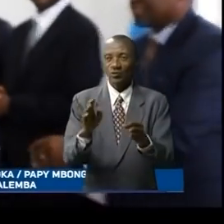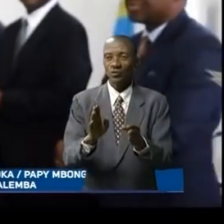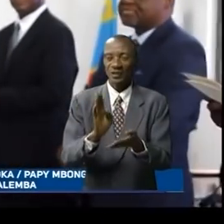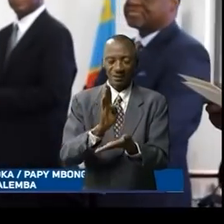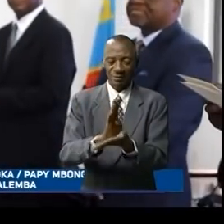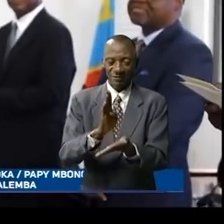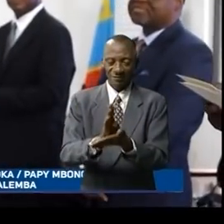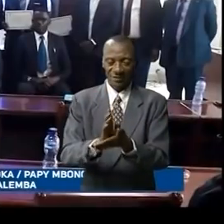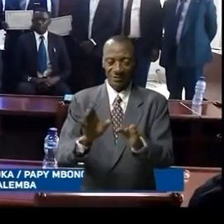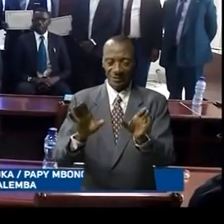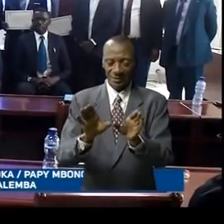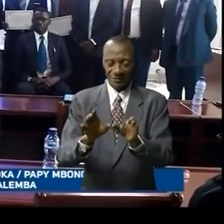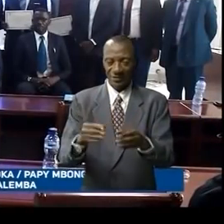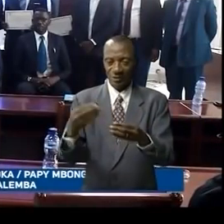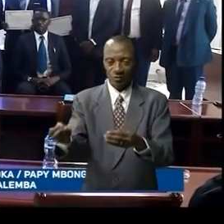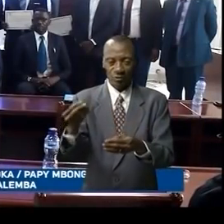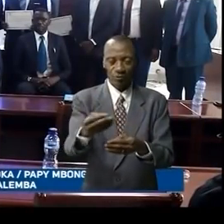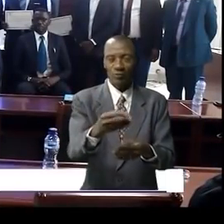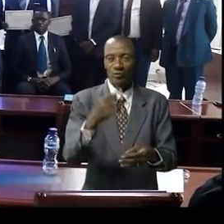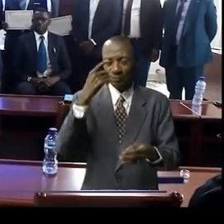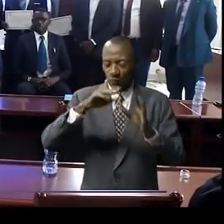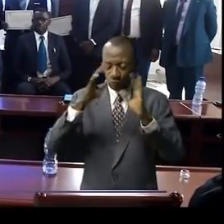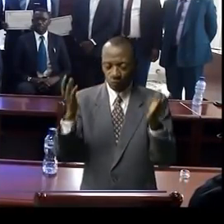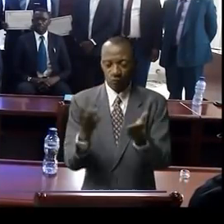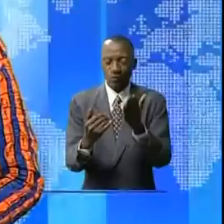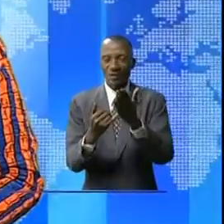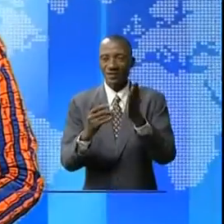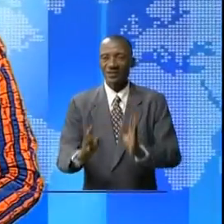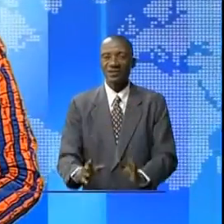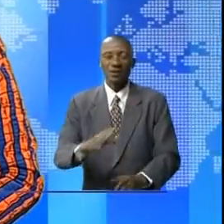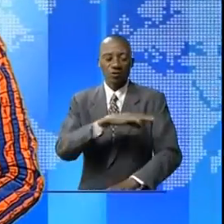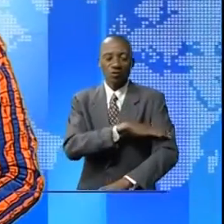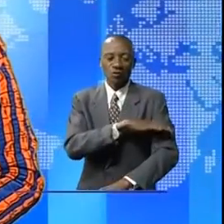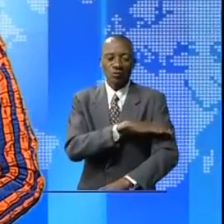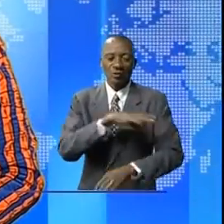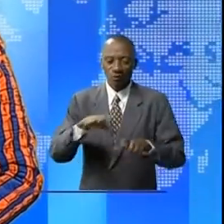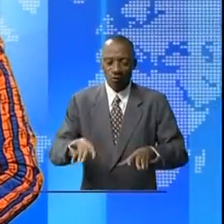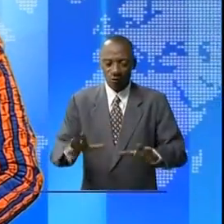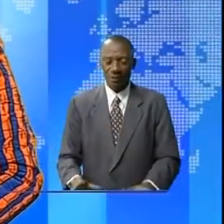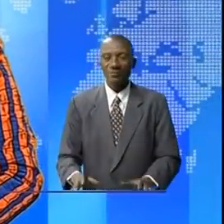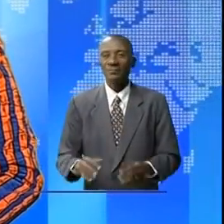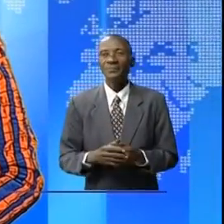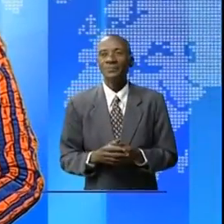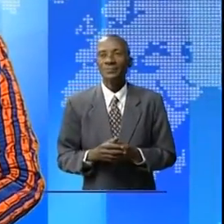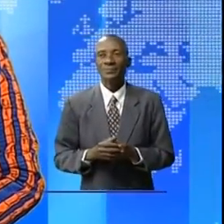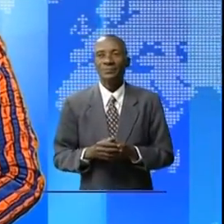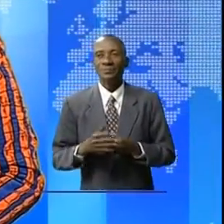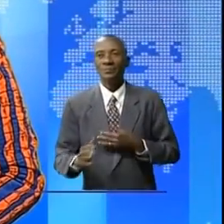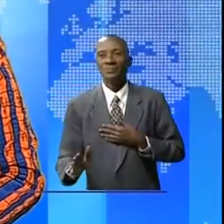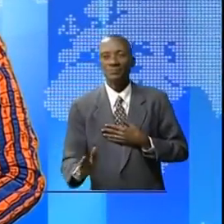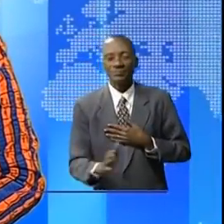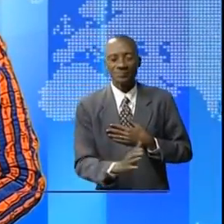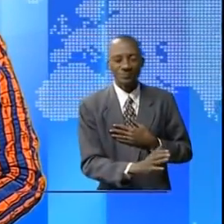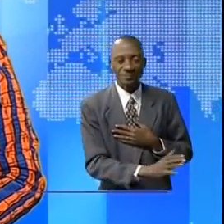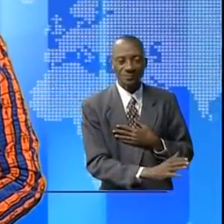20 jours à l'intention des ingénieurs civils congolais. Le ministre du Tourisme, Modéron Tsimba, a